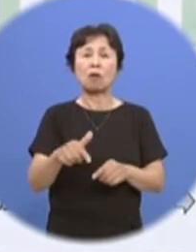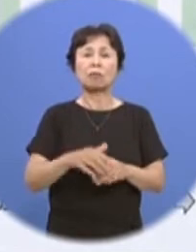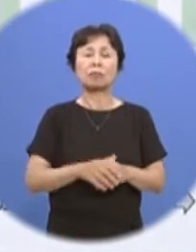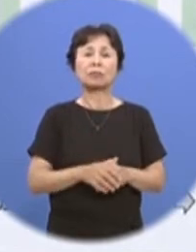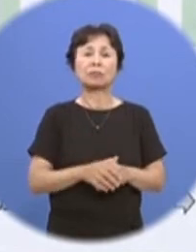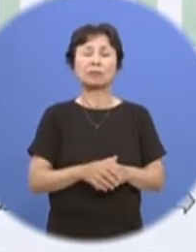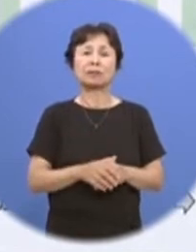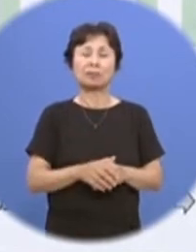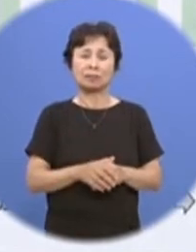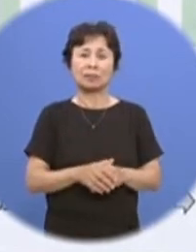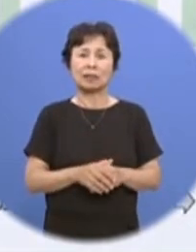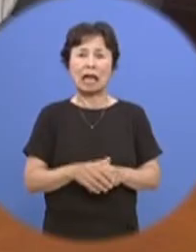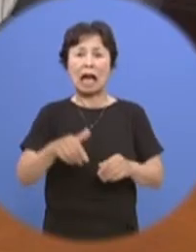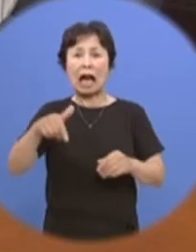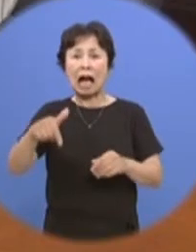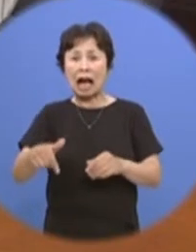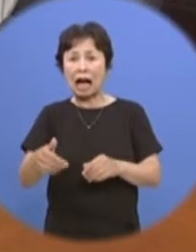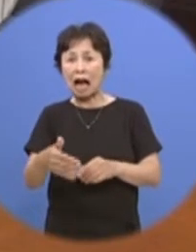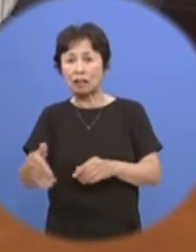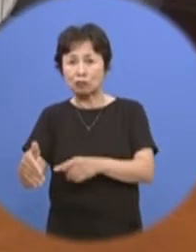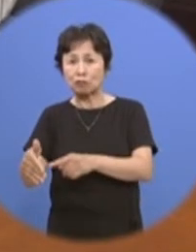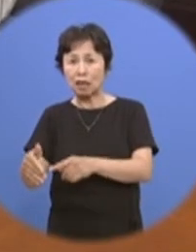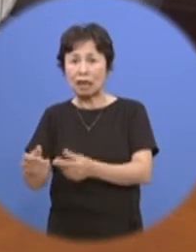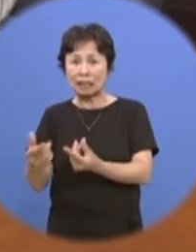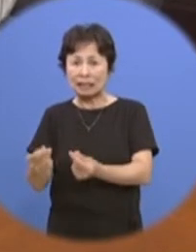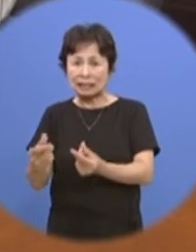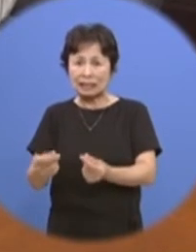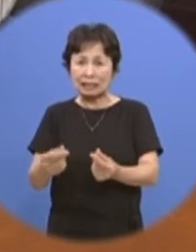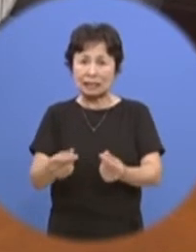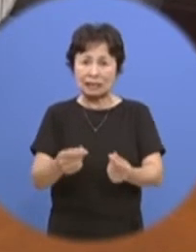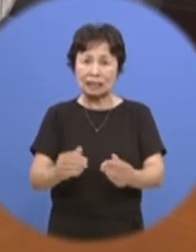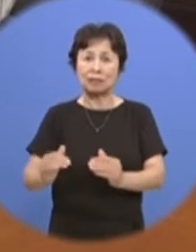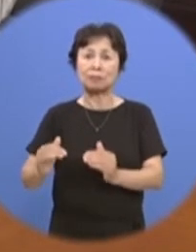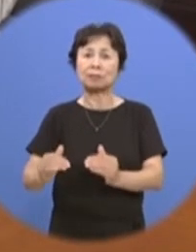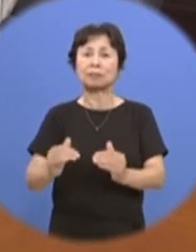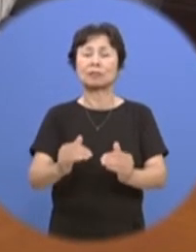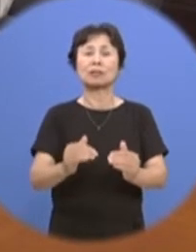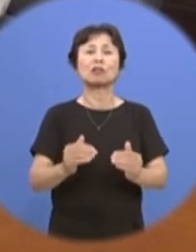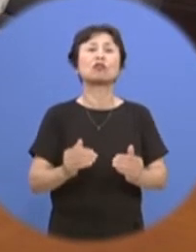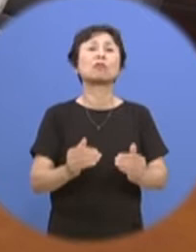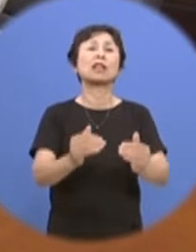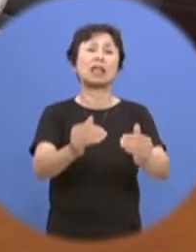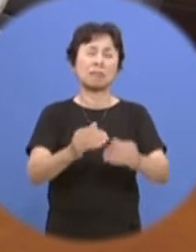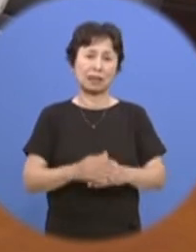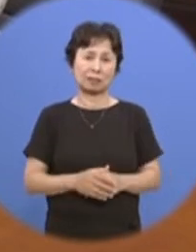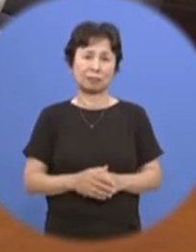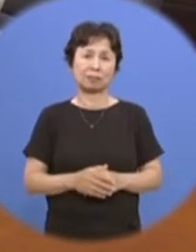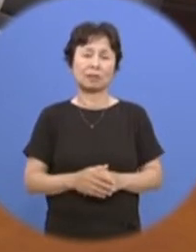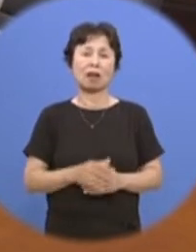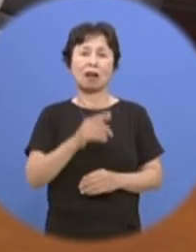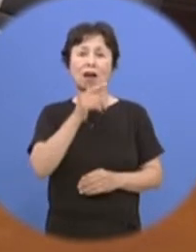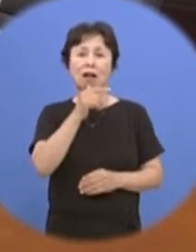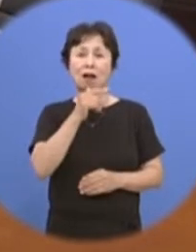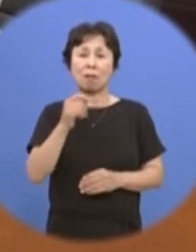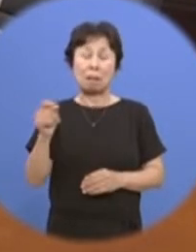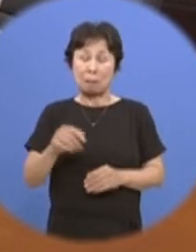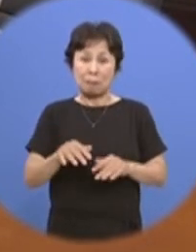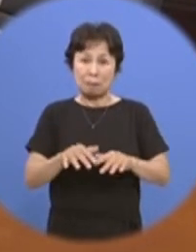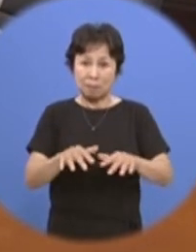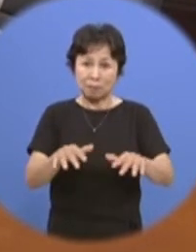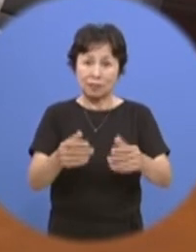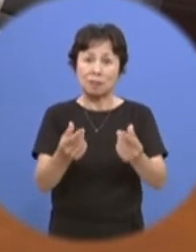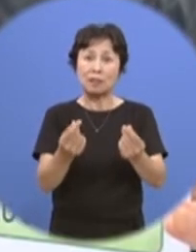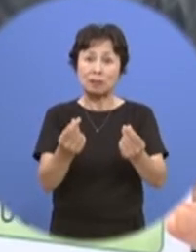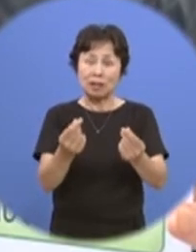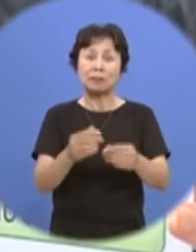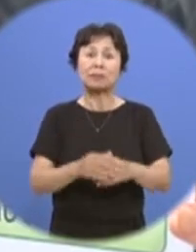からやらないとしょうがないんですけどね、はい、着々とやっていくということになりますね、 は い、 急ピッチで加速しているようですね。 そうです